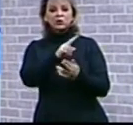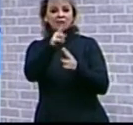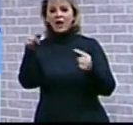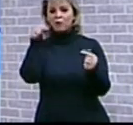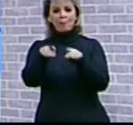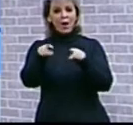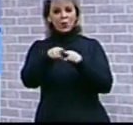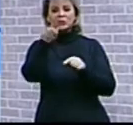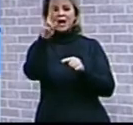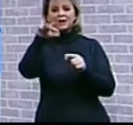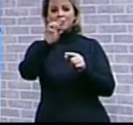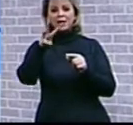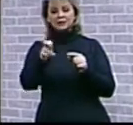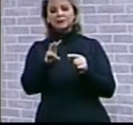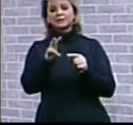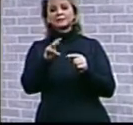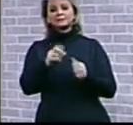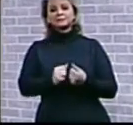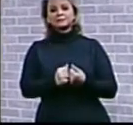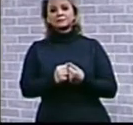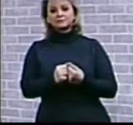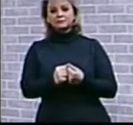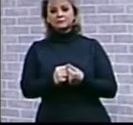не похожую, «Кармен».